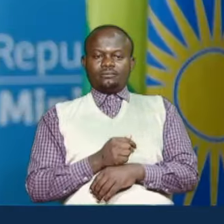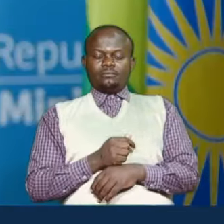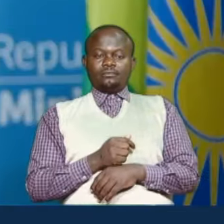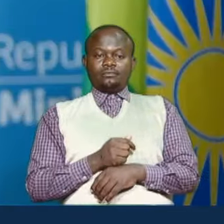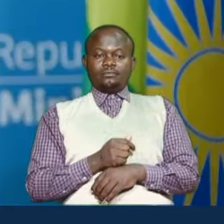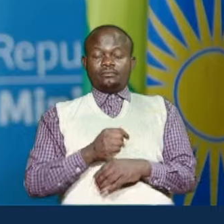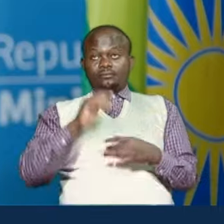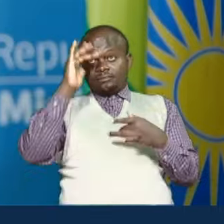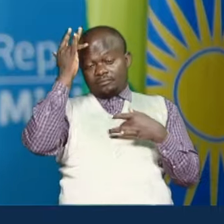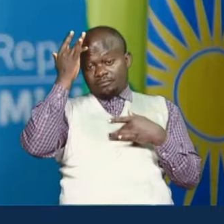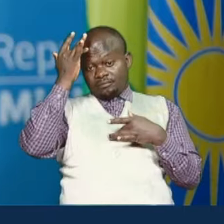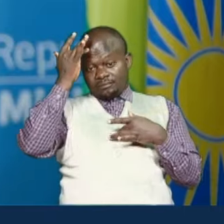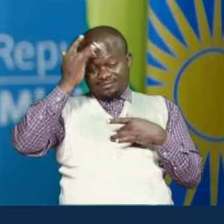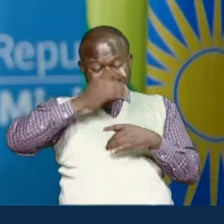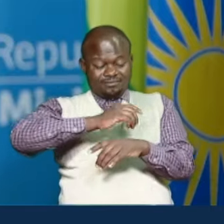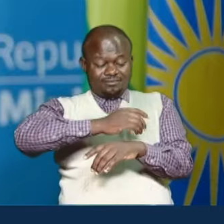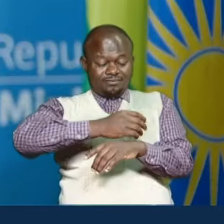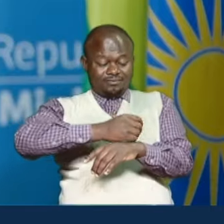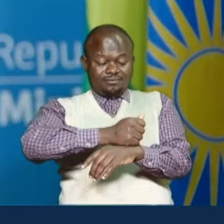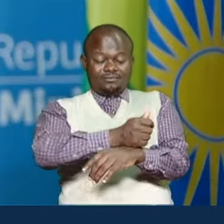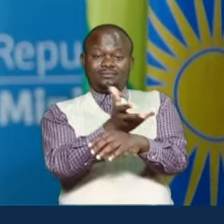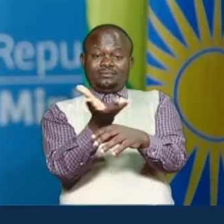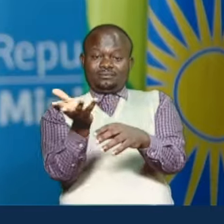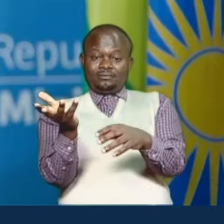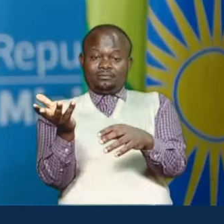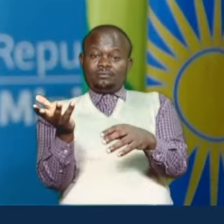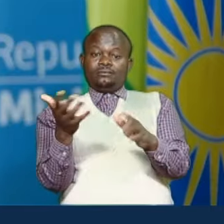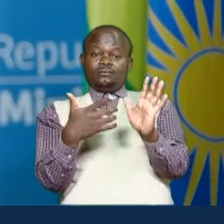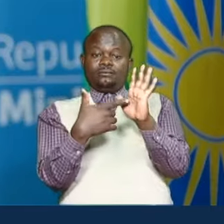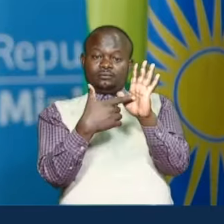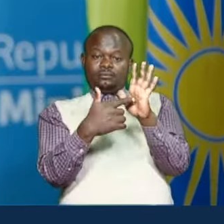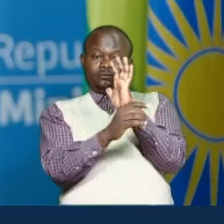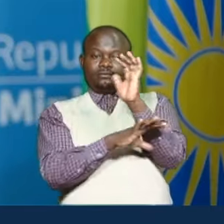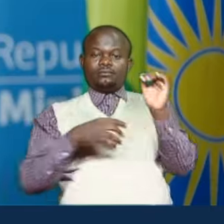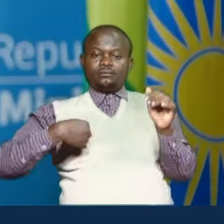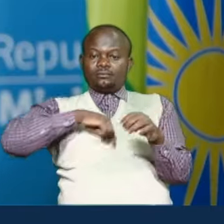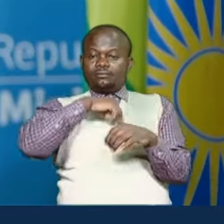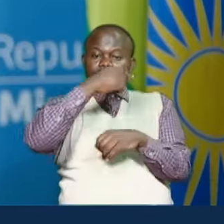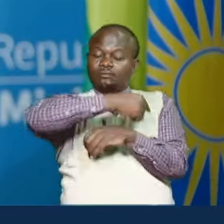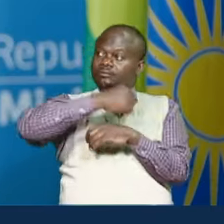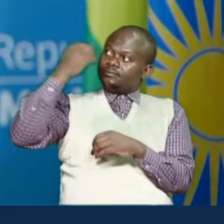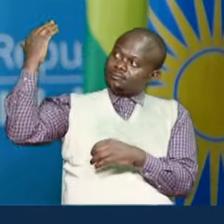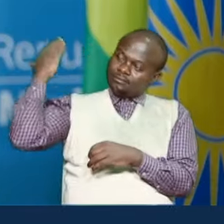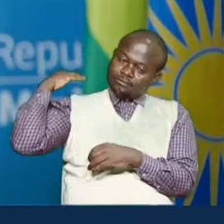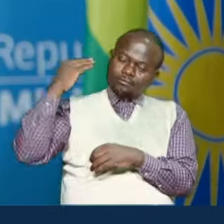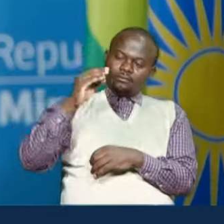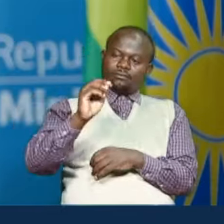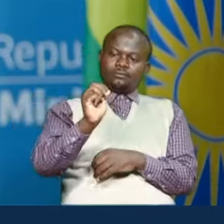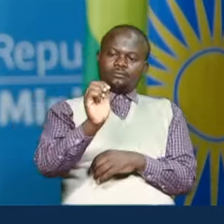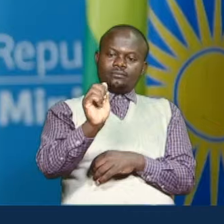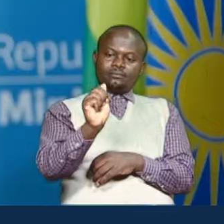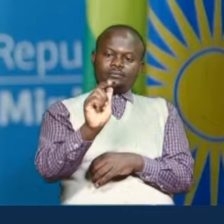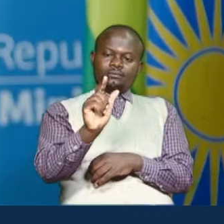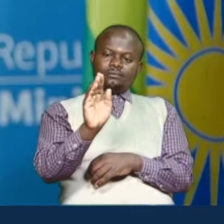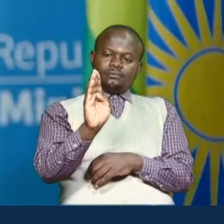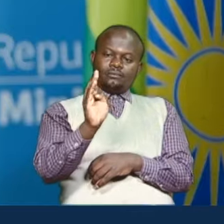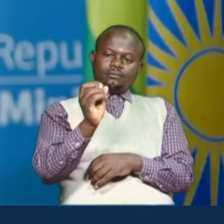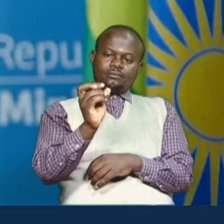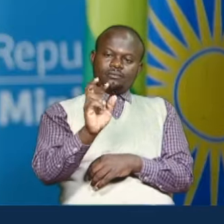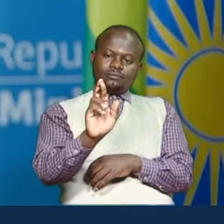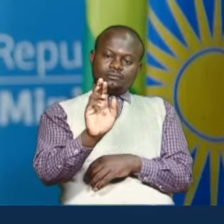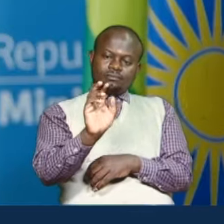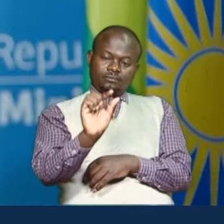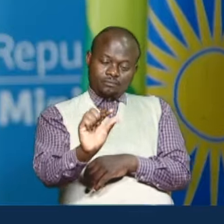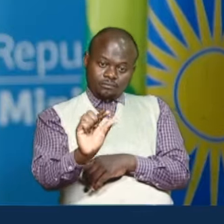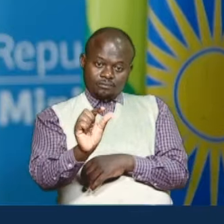Icyorezo cya Marburg ni virus yagaragaye hano mu gihugu cyacu mu minsi ishize ariko turi guhangana